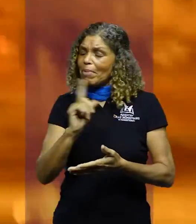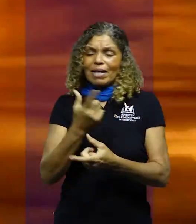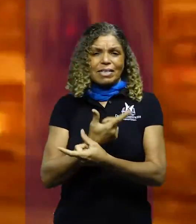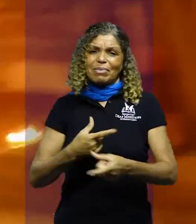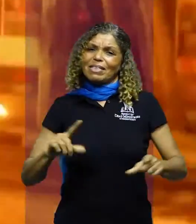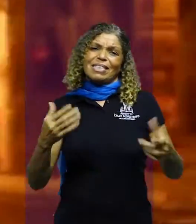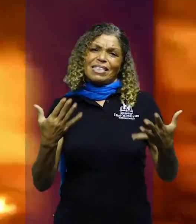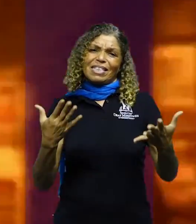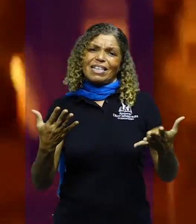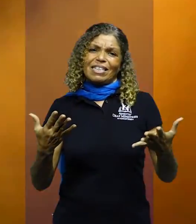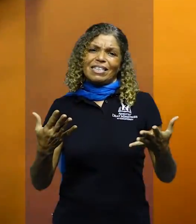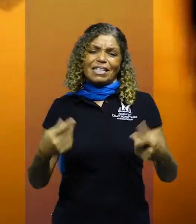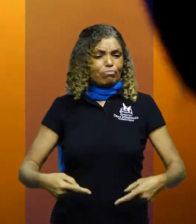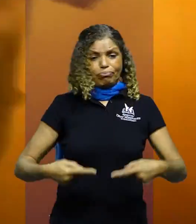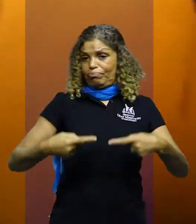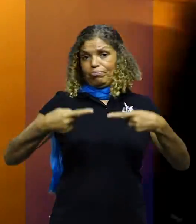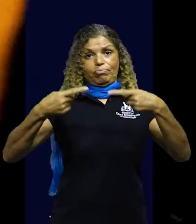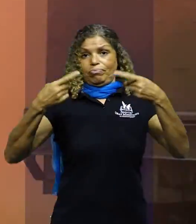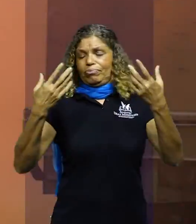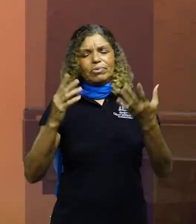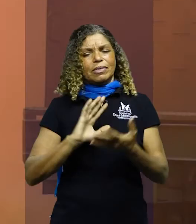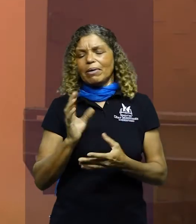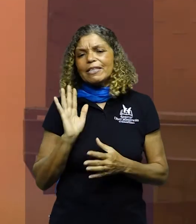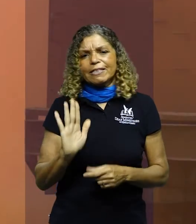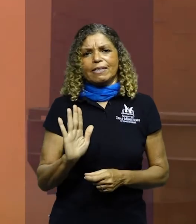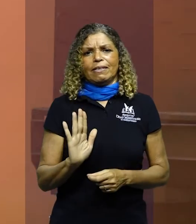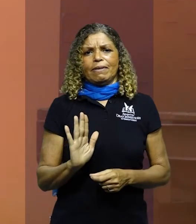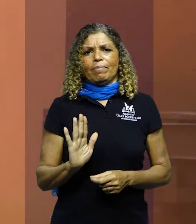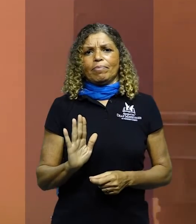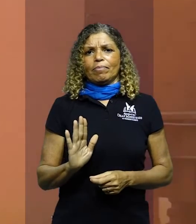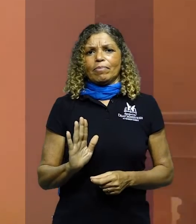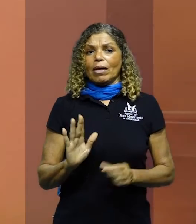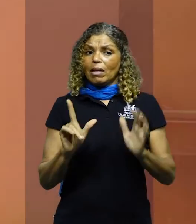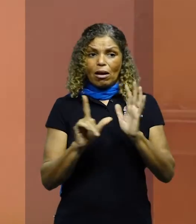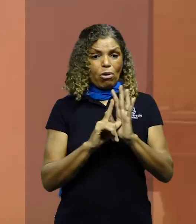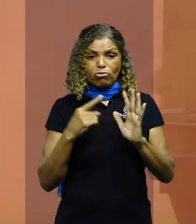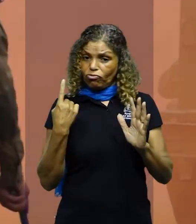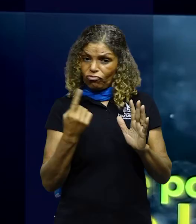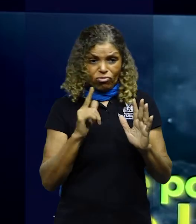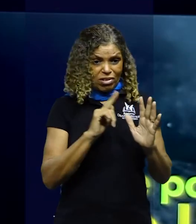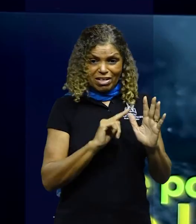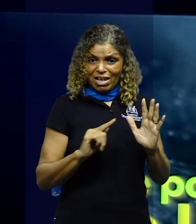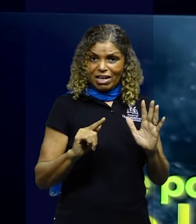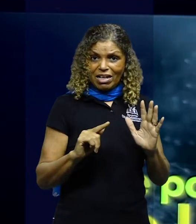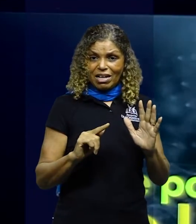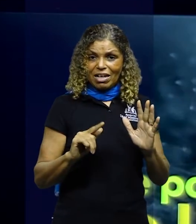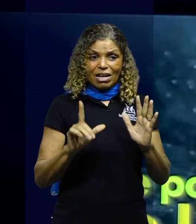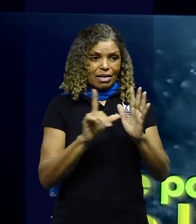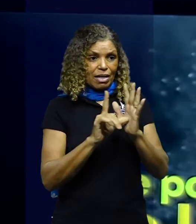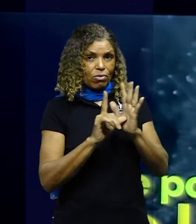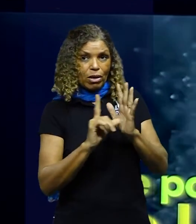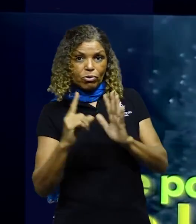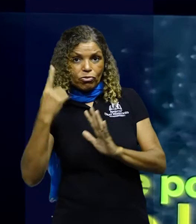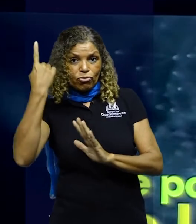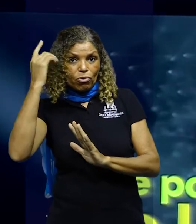liberté, c'est l'anarchie et c'est la loi du plus fort. Parce qu'il y a toujours une loi, mes amis. Soit c'est la loi de